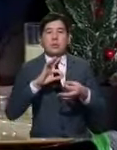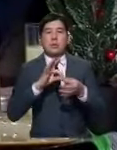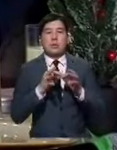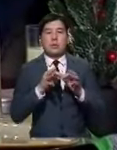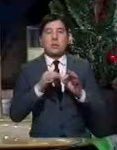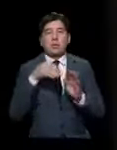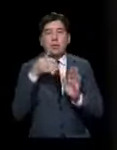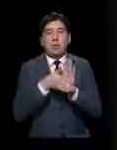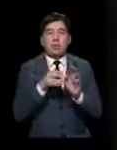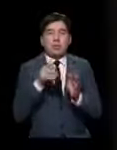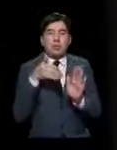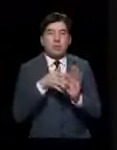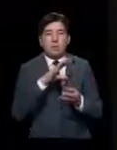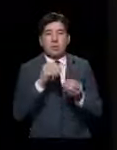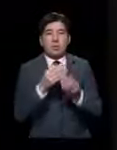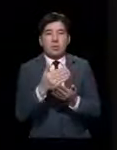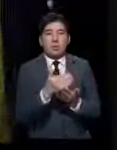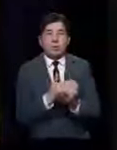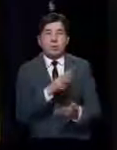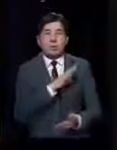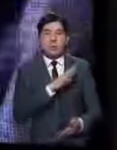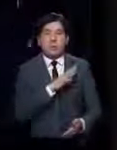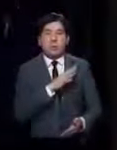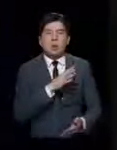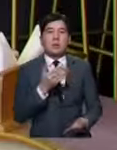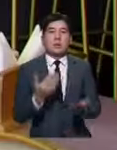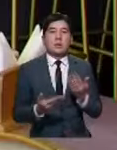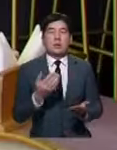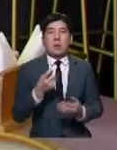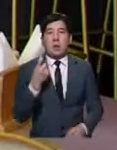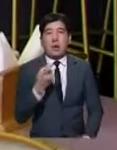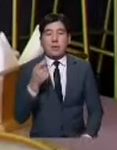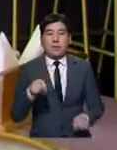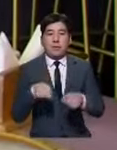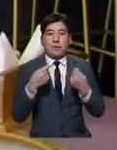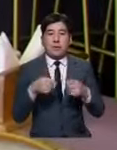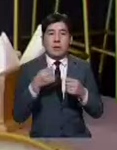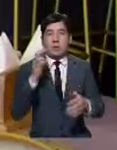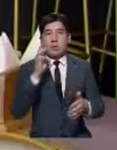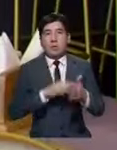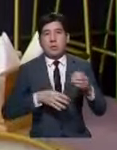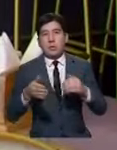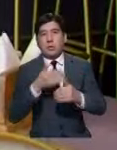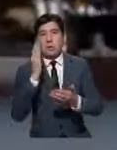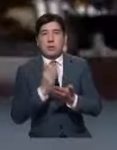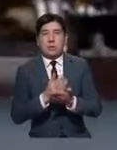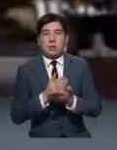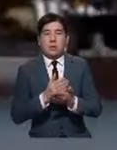зерттеп көрдік. Авторлық құқық бұзылса, азаматтық және қылмыстық жауапкершілік қарастырылған. Әділет министрлігі биыл